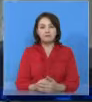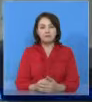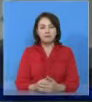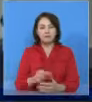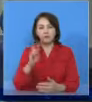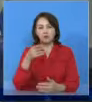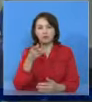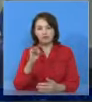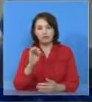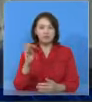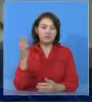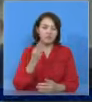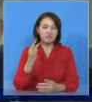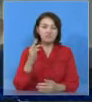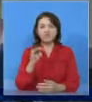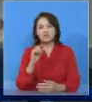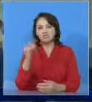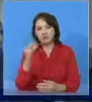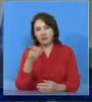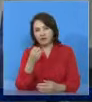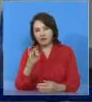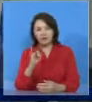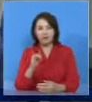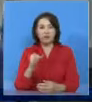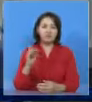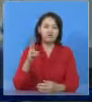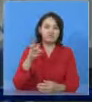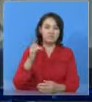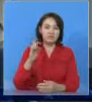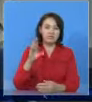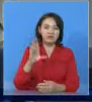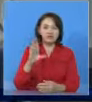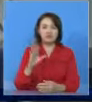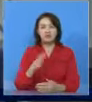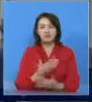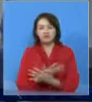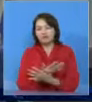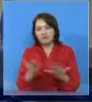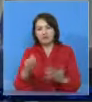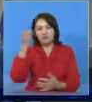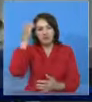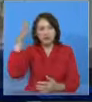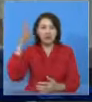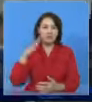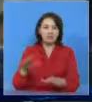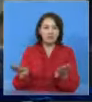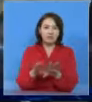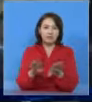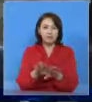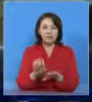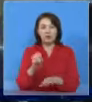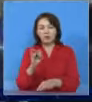Қуандық Шаңғытбаев, Сағи Жиенбаев, Өтежан Нұрғалиев, Тобық Жармағамбетов сияқты,